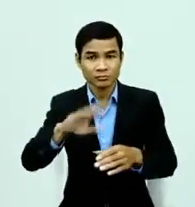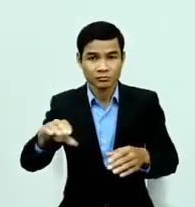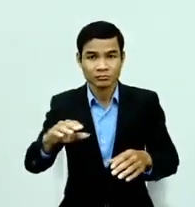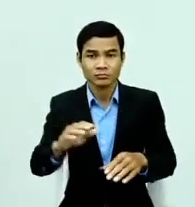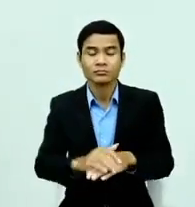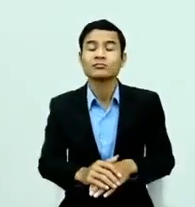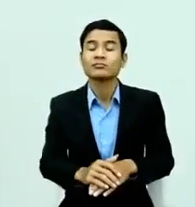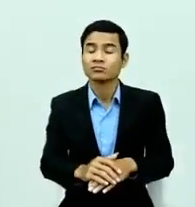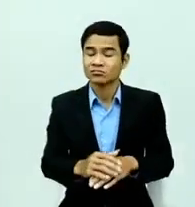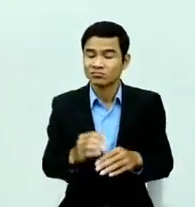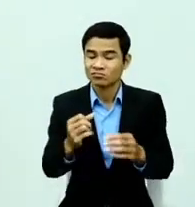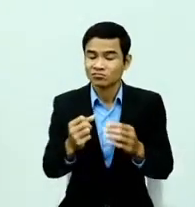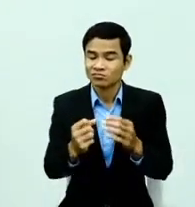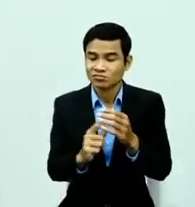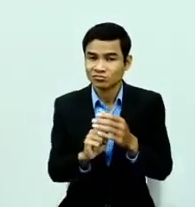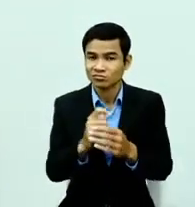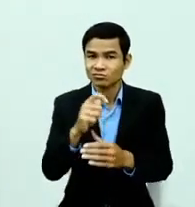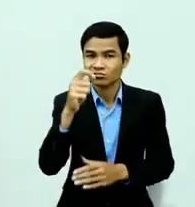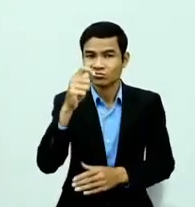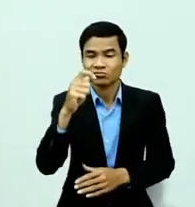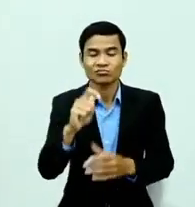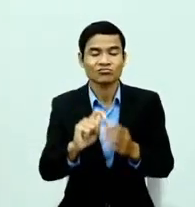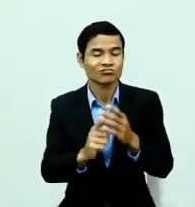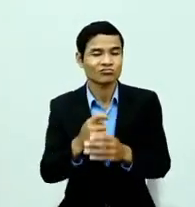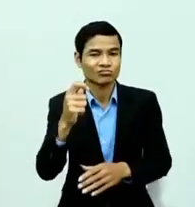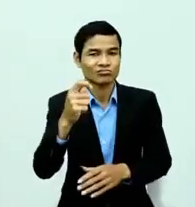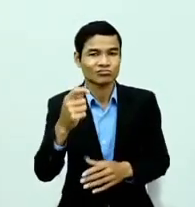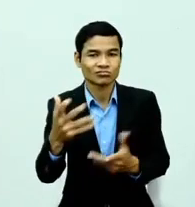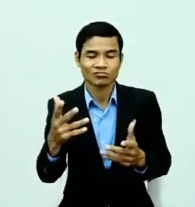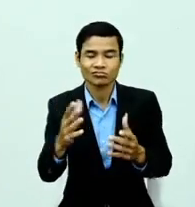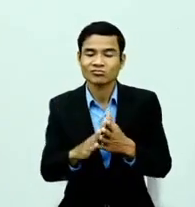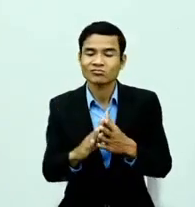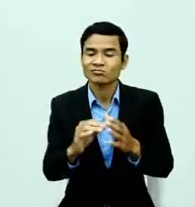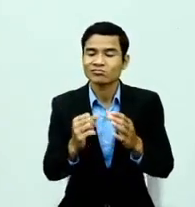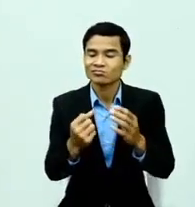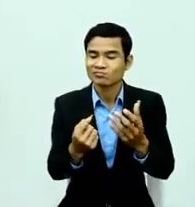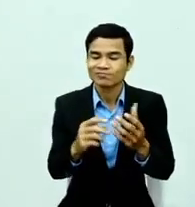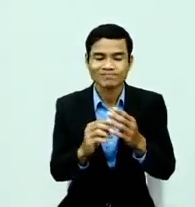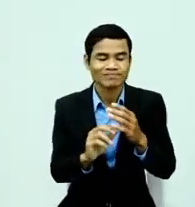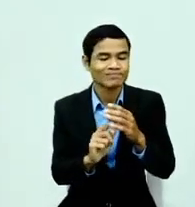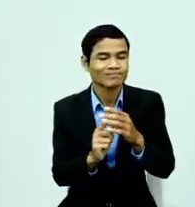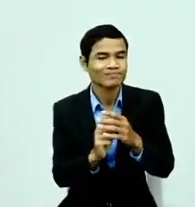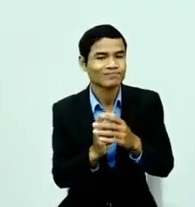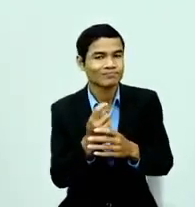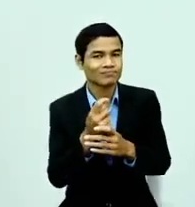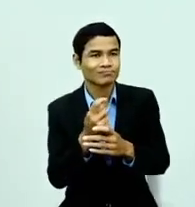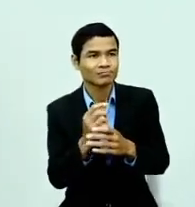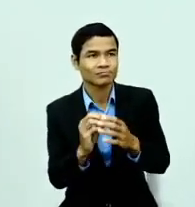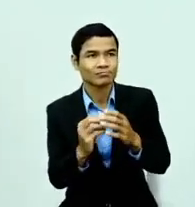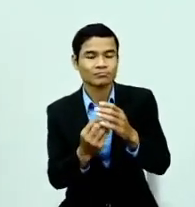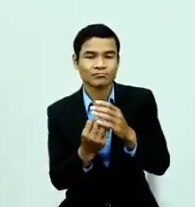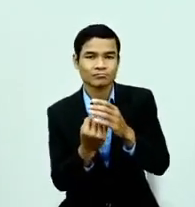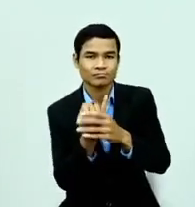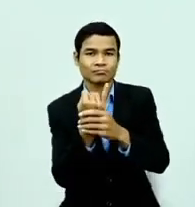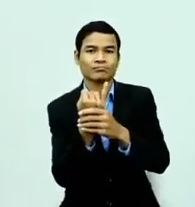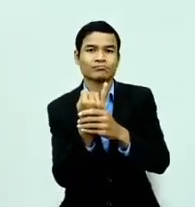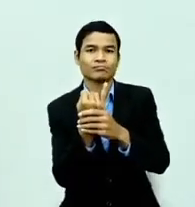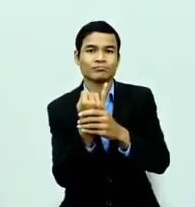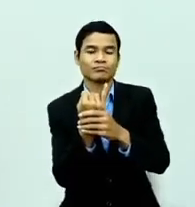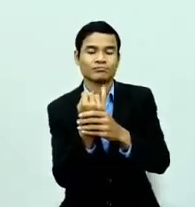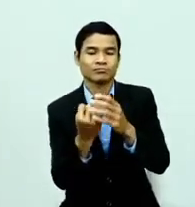rục chiết nó cứ cứ dằng mấy con mơ mơ trên bị khăn đấy cái hai ấy kẻ ចាគឺដោះ